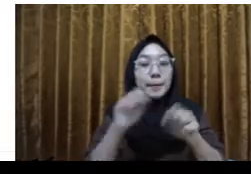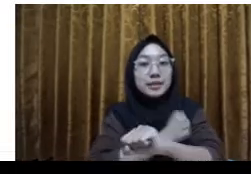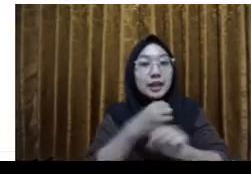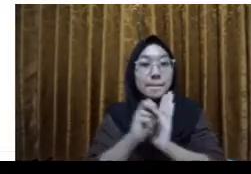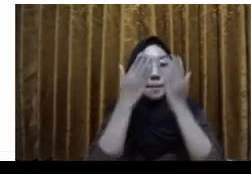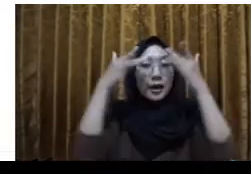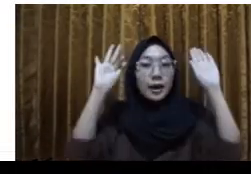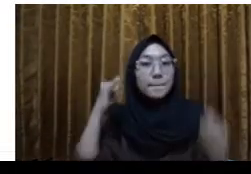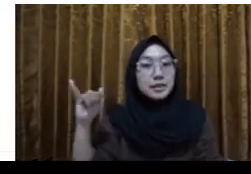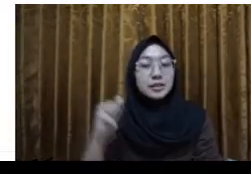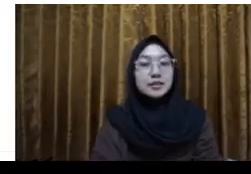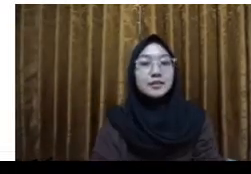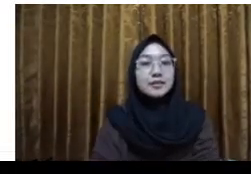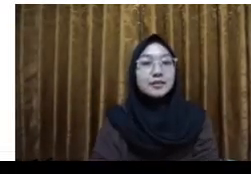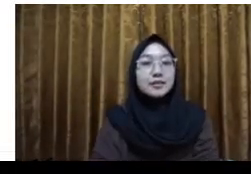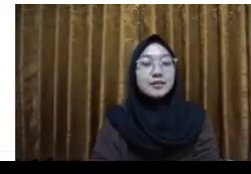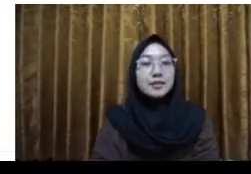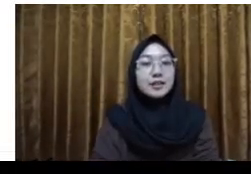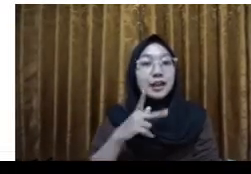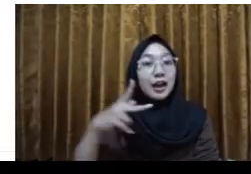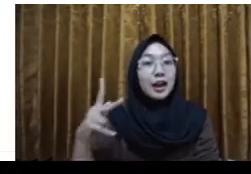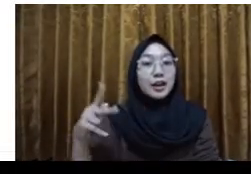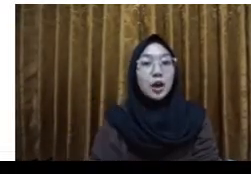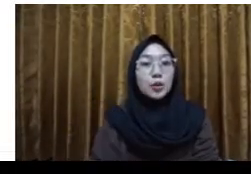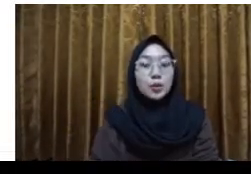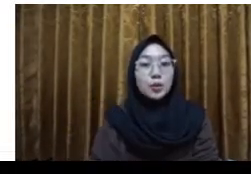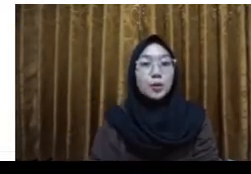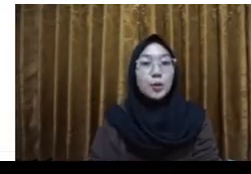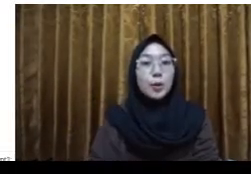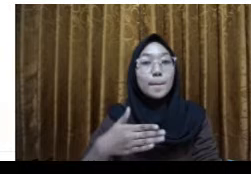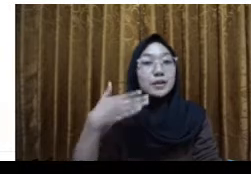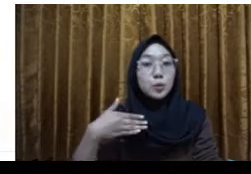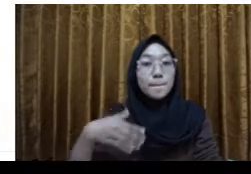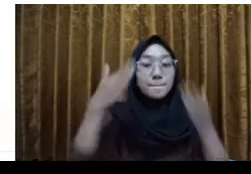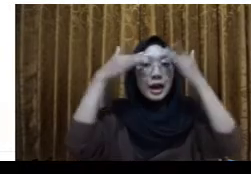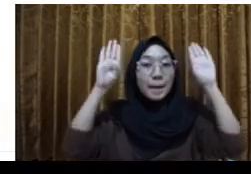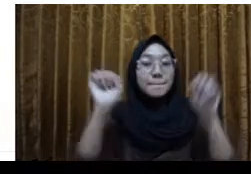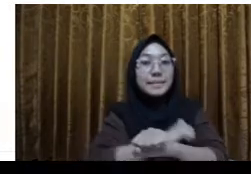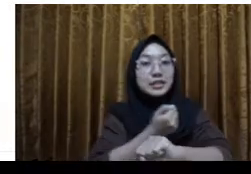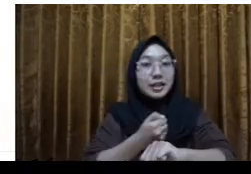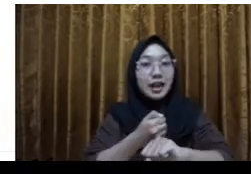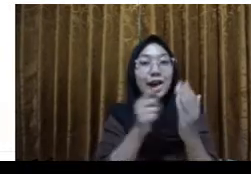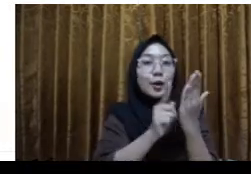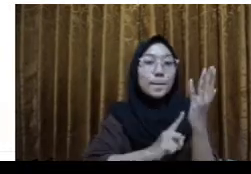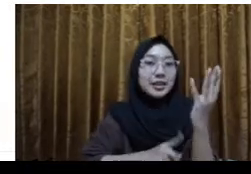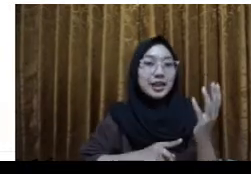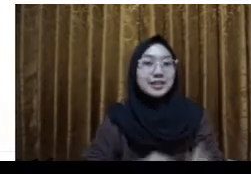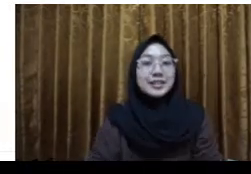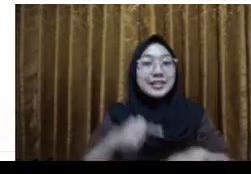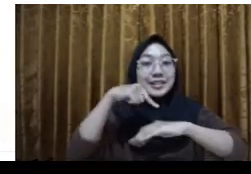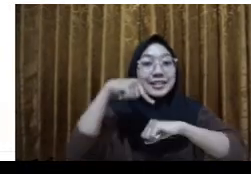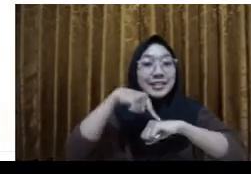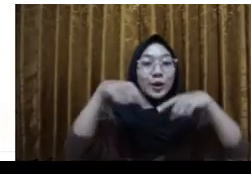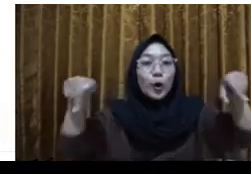Semoga teman-teman bisa memahami. Nanti kalau tidak ada yang atau belum ada yang paham, bisa komentar ya di kolom